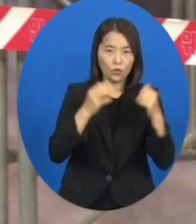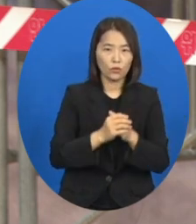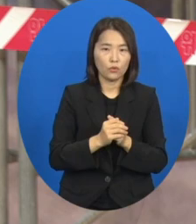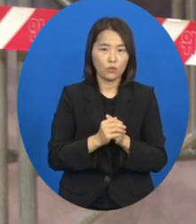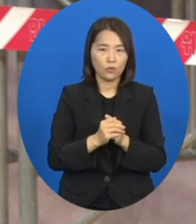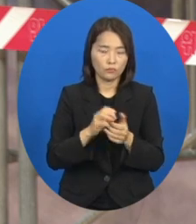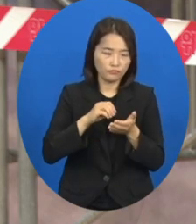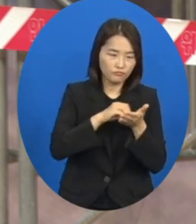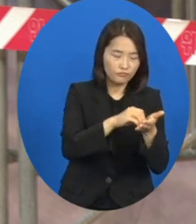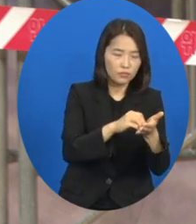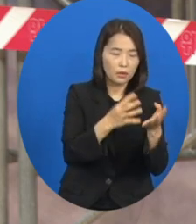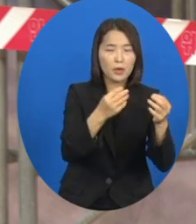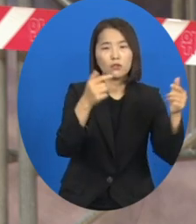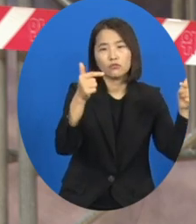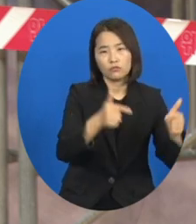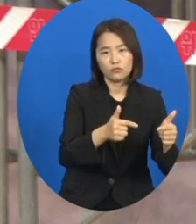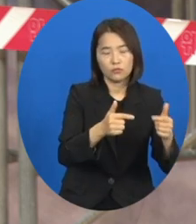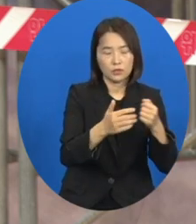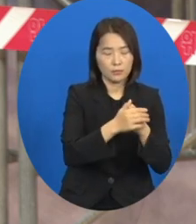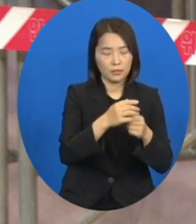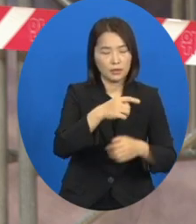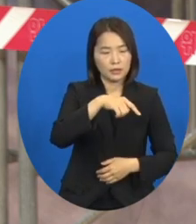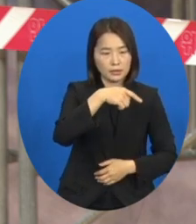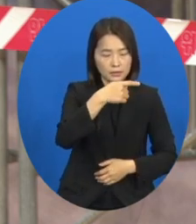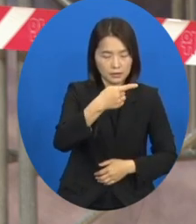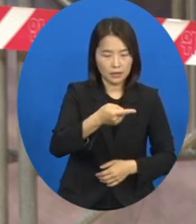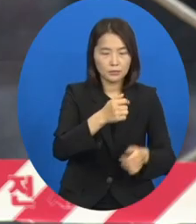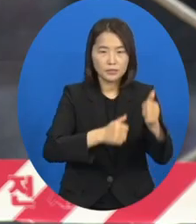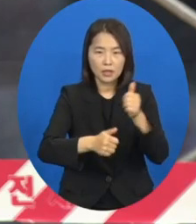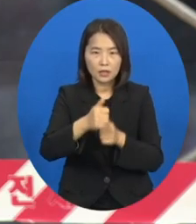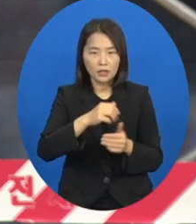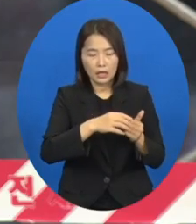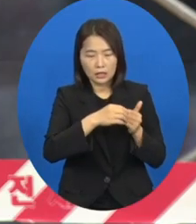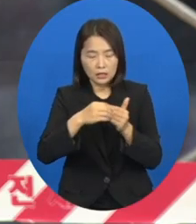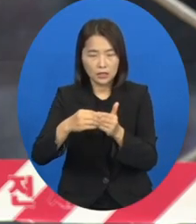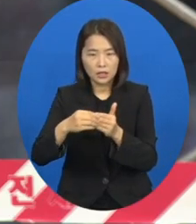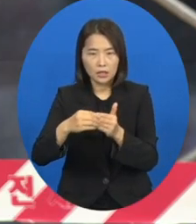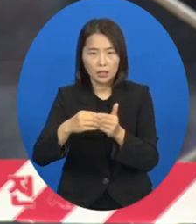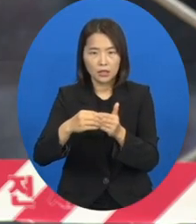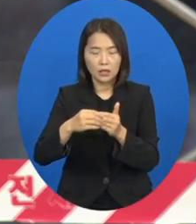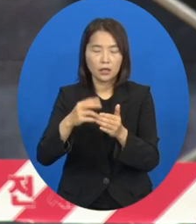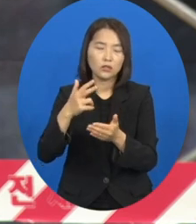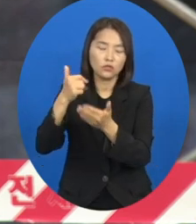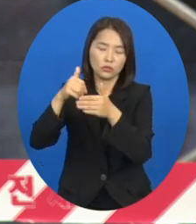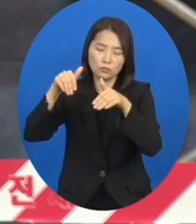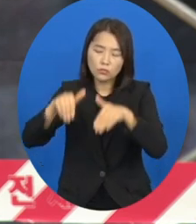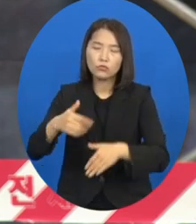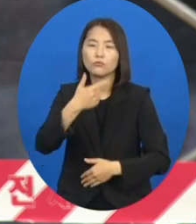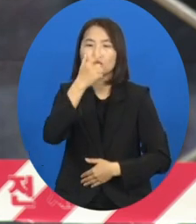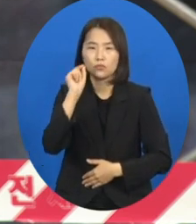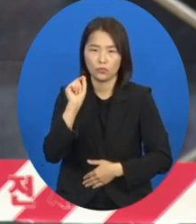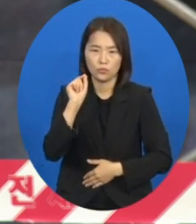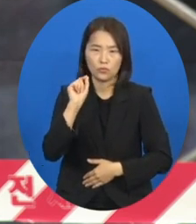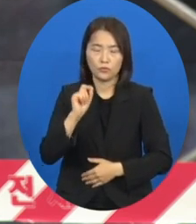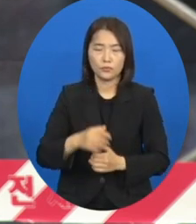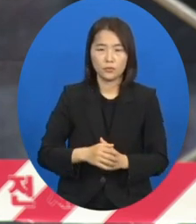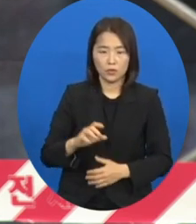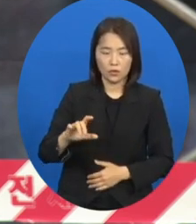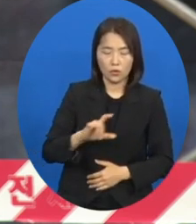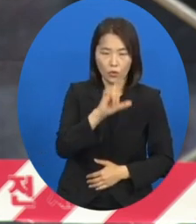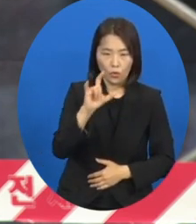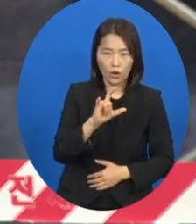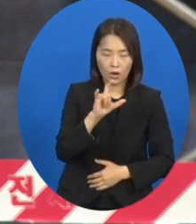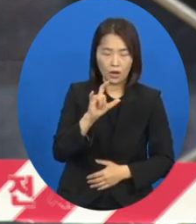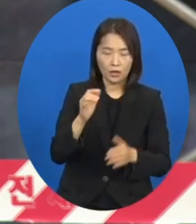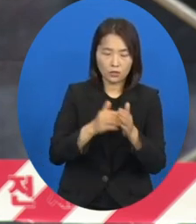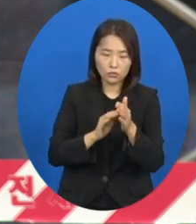많아서 다음 세대를 이끌어갈 주의 종들이 부족한 상황에 놓여져 있습니다. 코로나를 지나면서